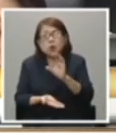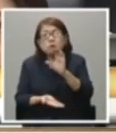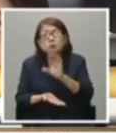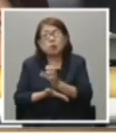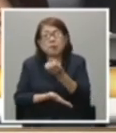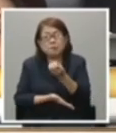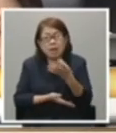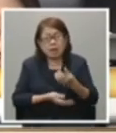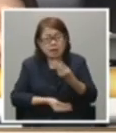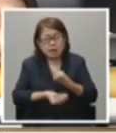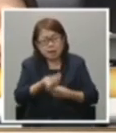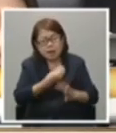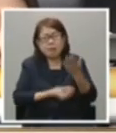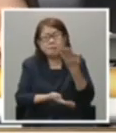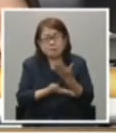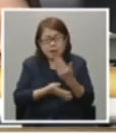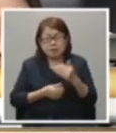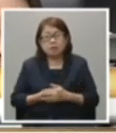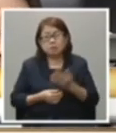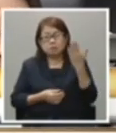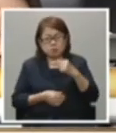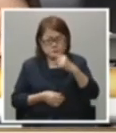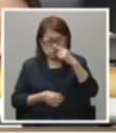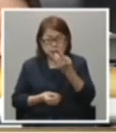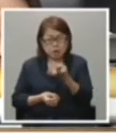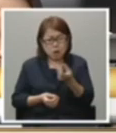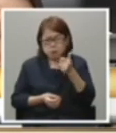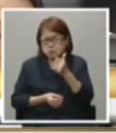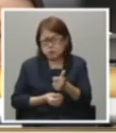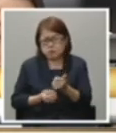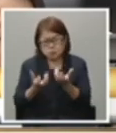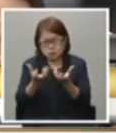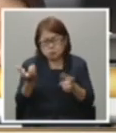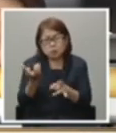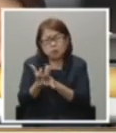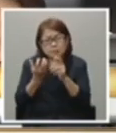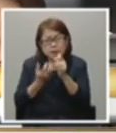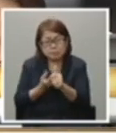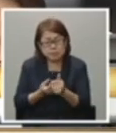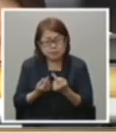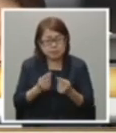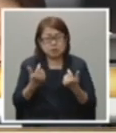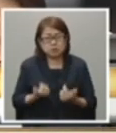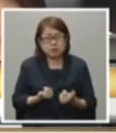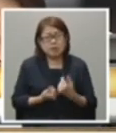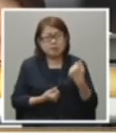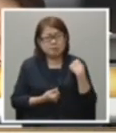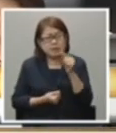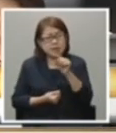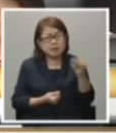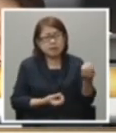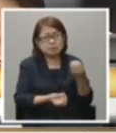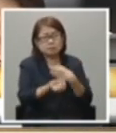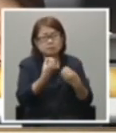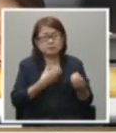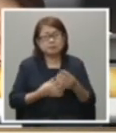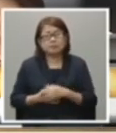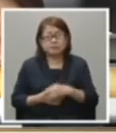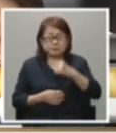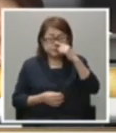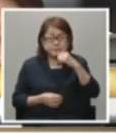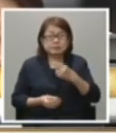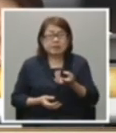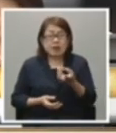ข้าวไทยเคยมีศักยภาพเพราะว่ามีคุณภาพแต่ทุกวันนี้หลายๆเจ้าบอกนะคะว่าข้าวไทยทั้งแพ